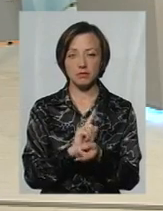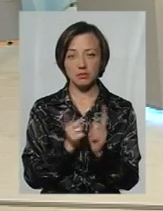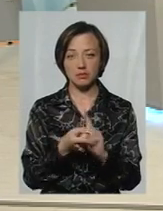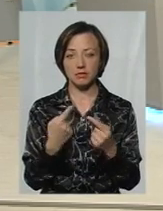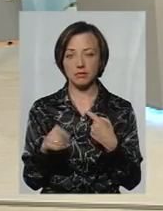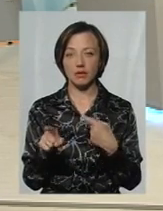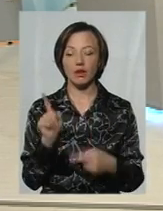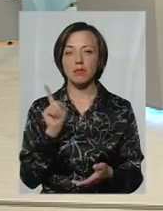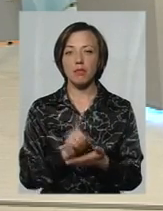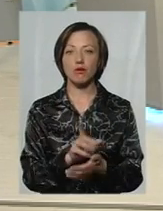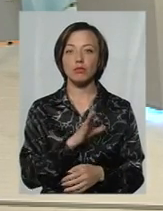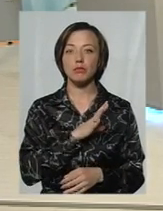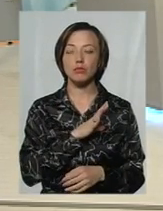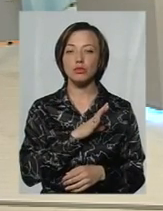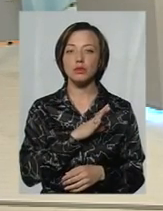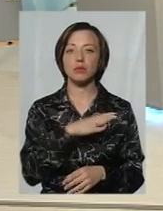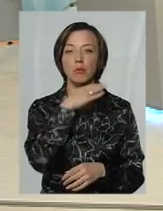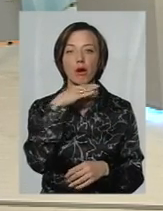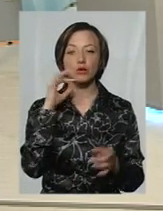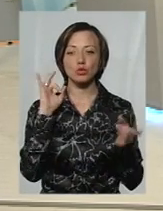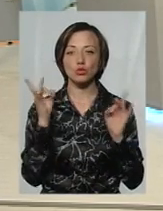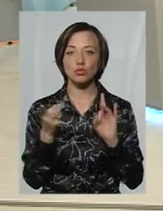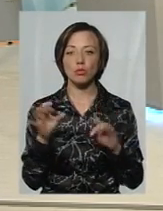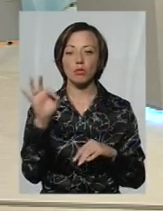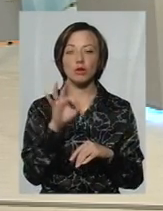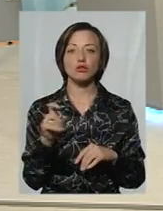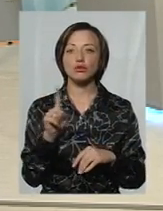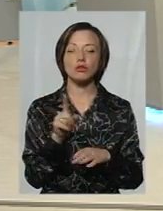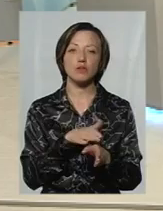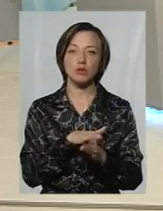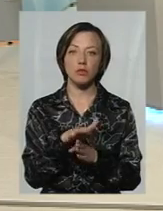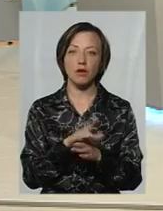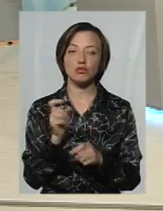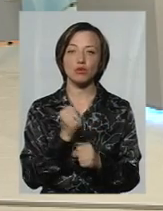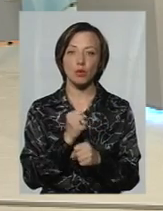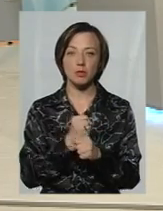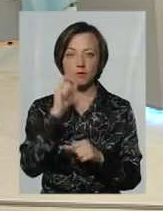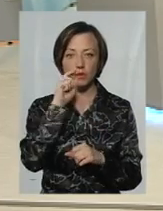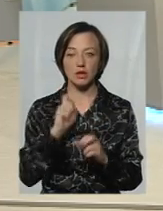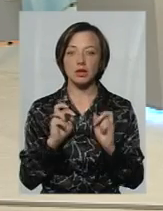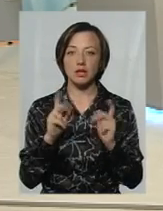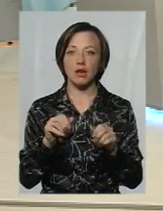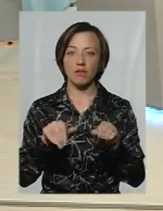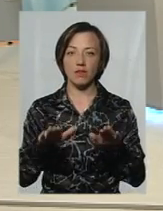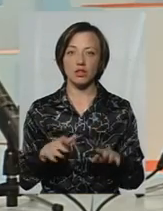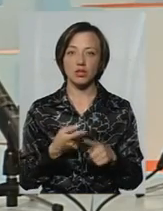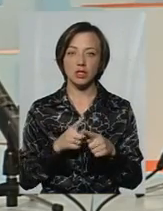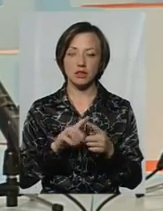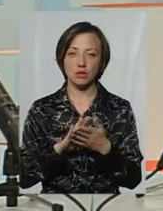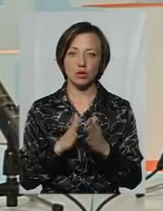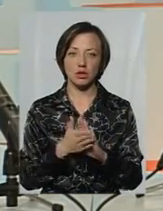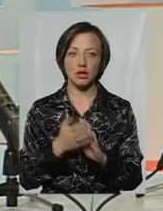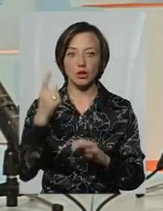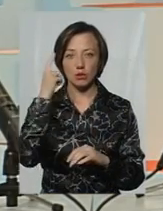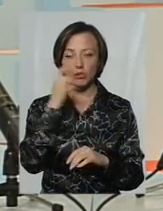по-іншому. Мало би бути, ну, я думаю, багато що... шуму довкола того, що відбувається, що робиться в Україні і як вирішити ситуацію. Я думаю,